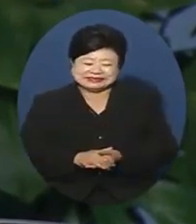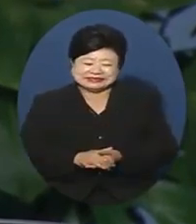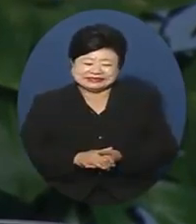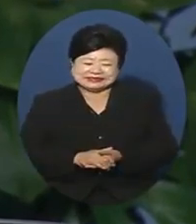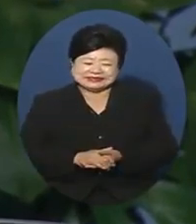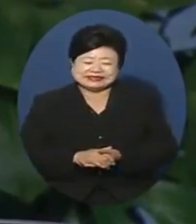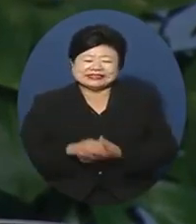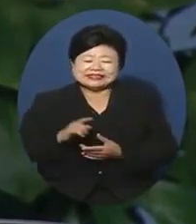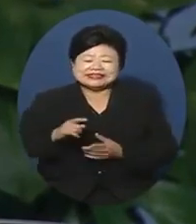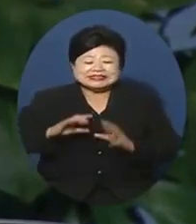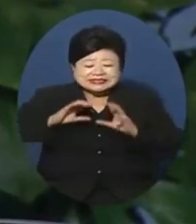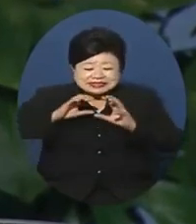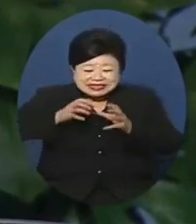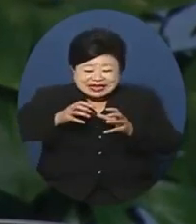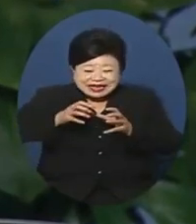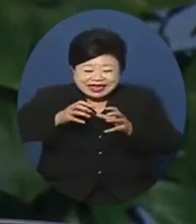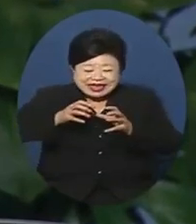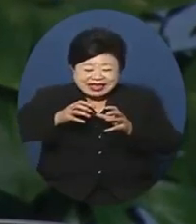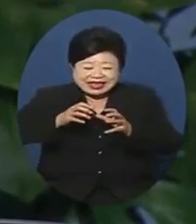이 세상에